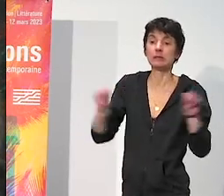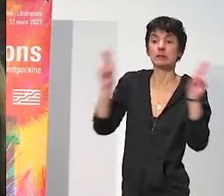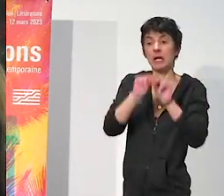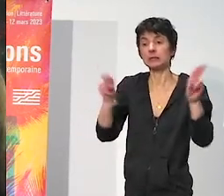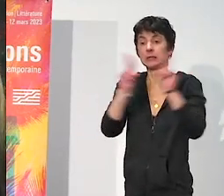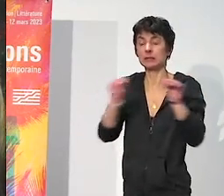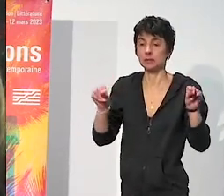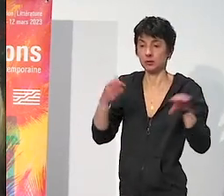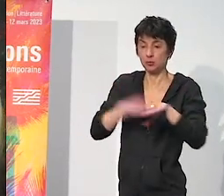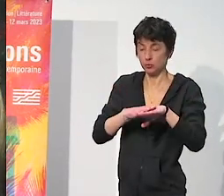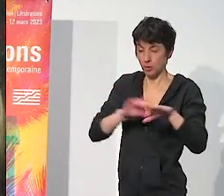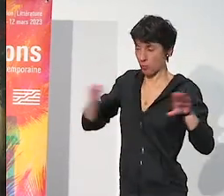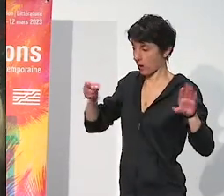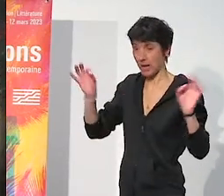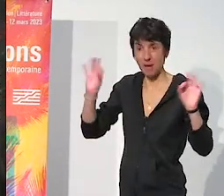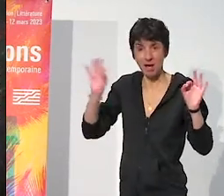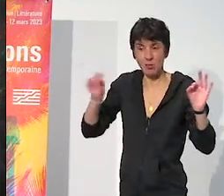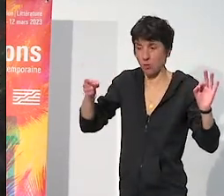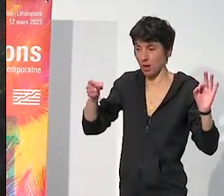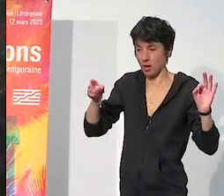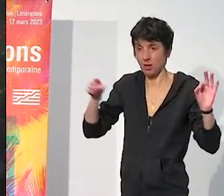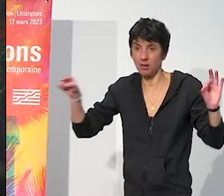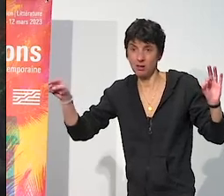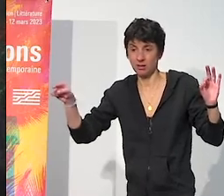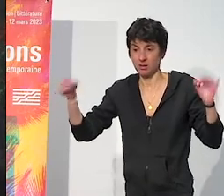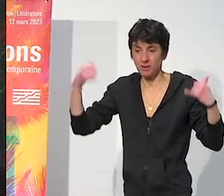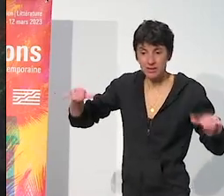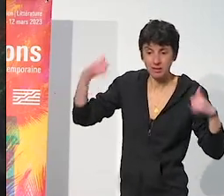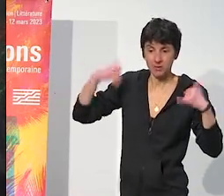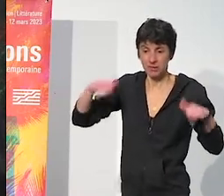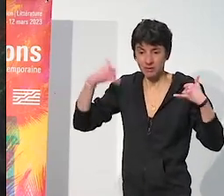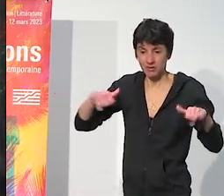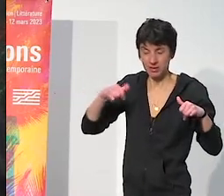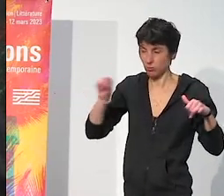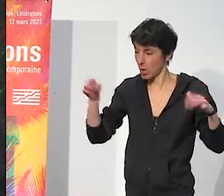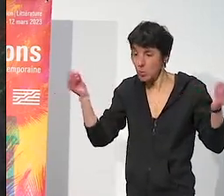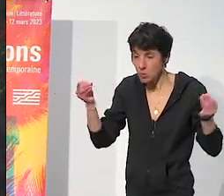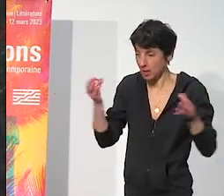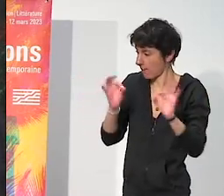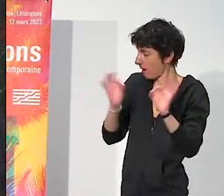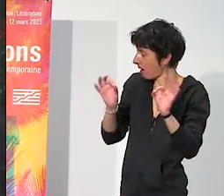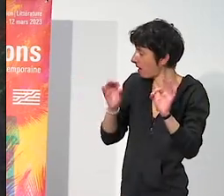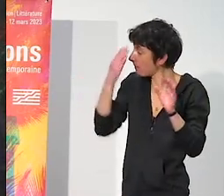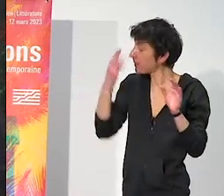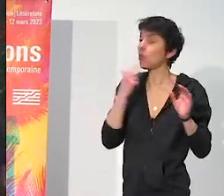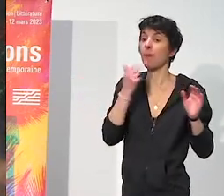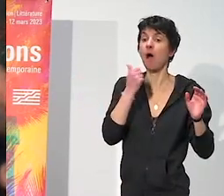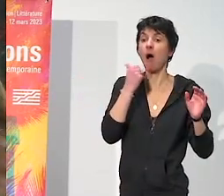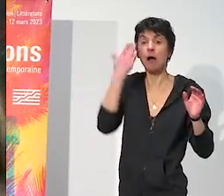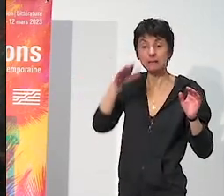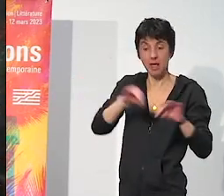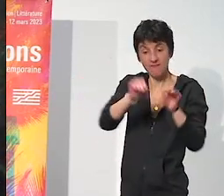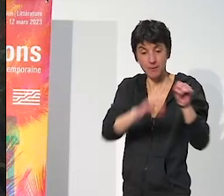trouve jamais de point. Moi, c'est vraiment cette impression que j'ai. C'est un récit. Si on devait en faire un opéra, des familles qui